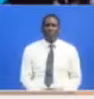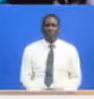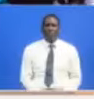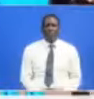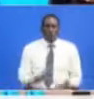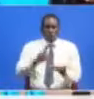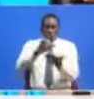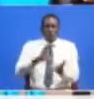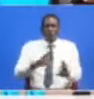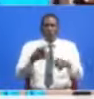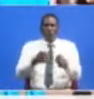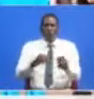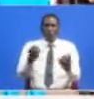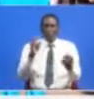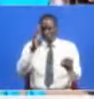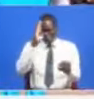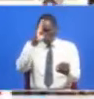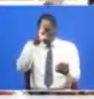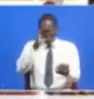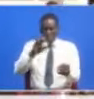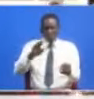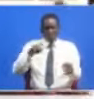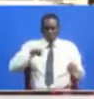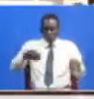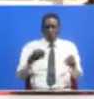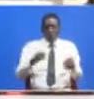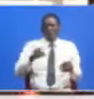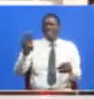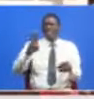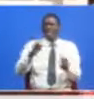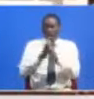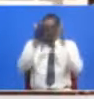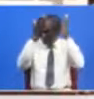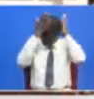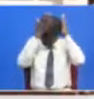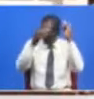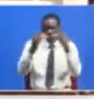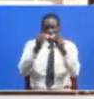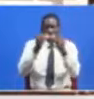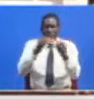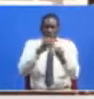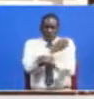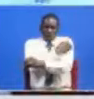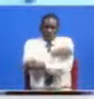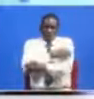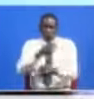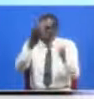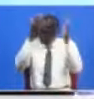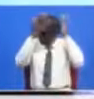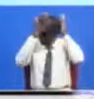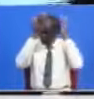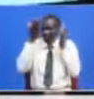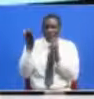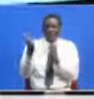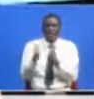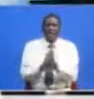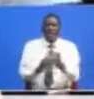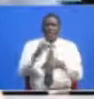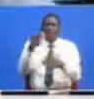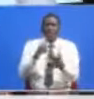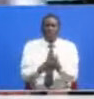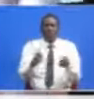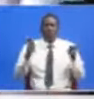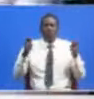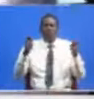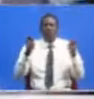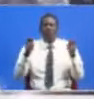Madaktari kutoka kaunti za Bungoma, Busia, Vihiga na Kakamega walikongamana katika hospitali ya rufaa ya Kakamega na baadaye kuandaa